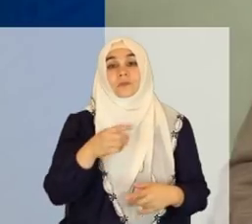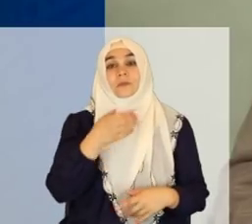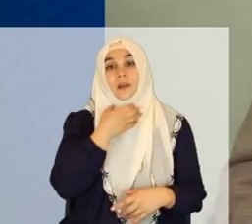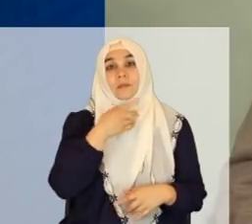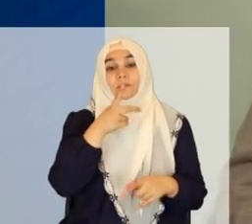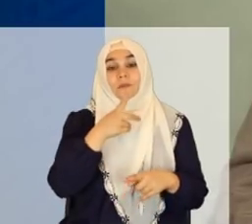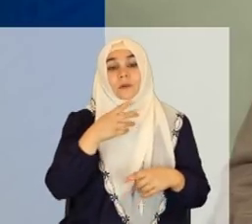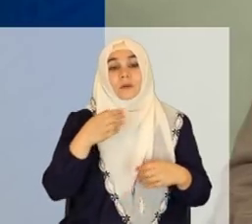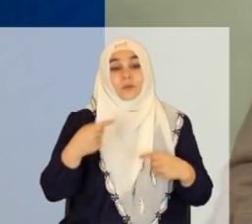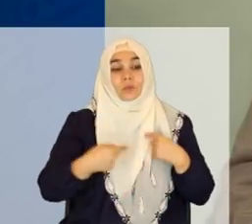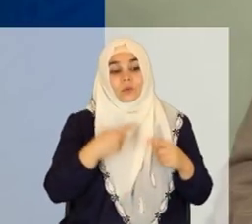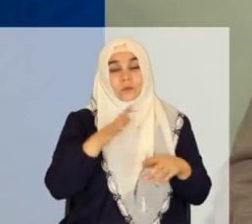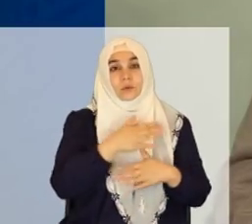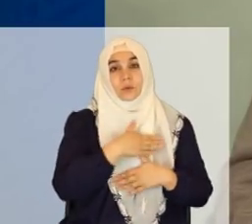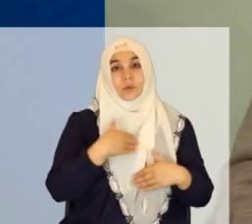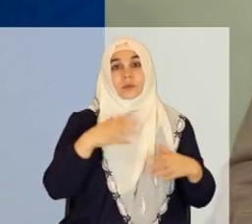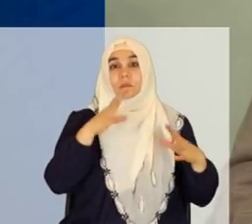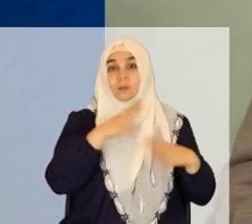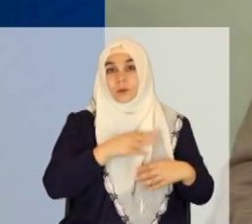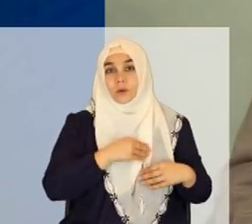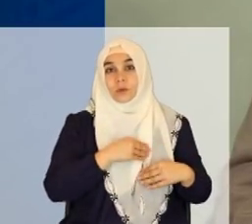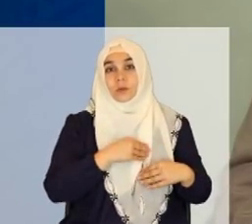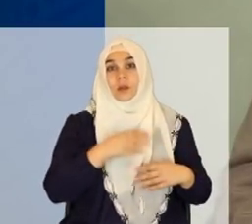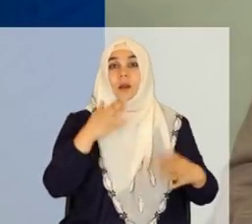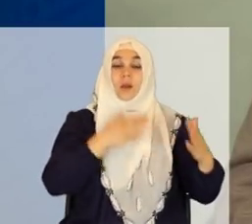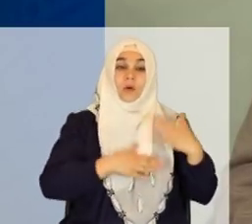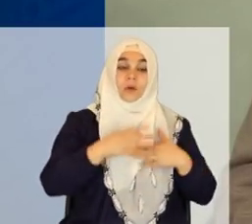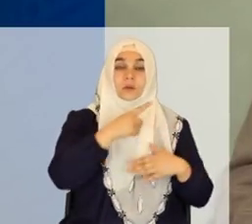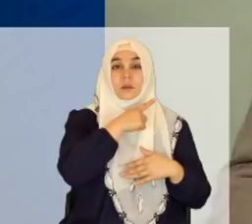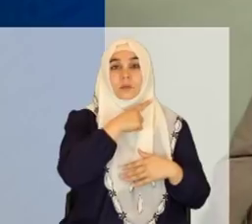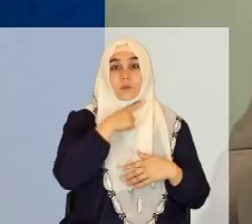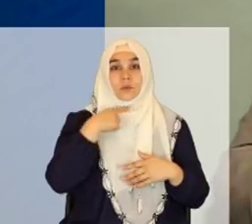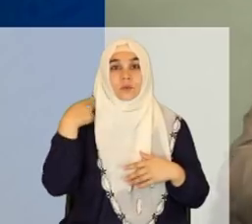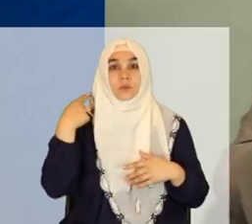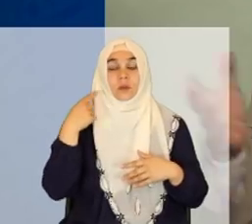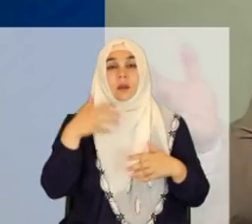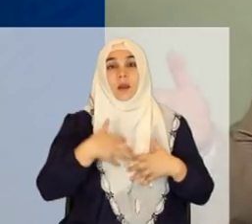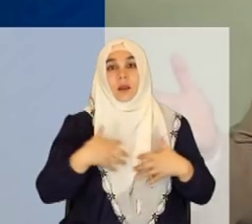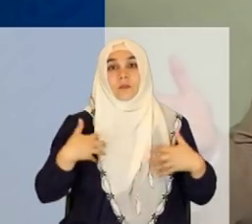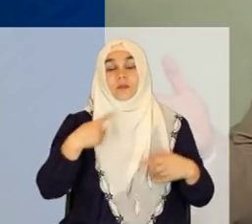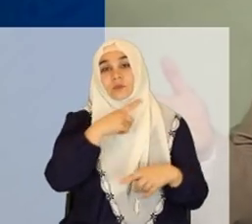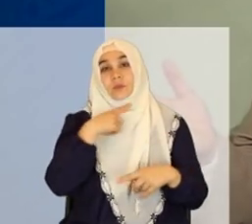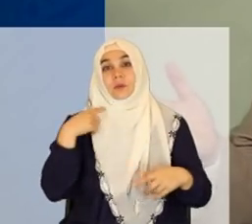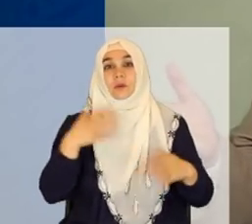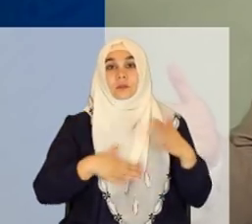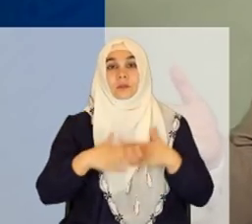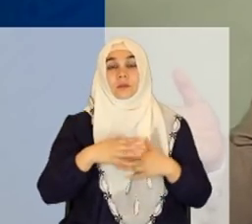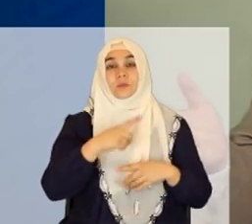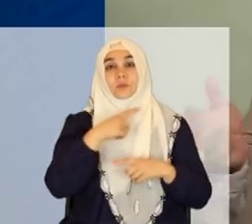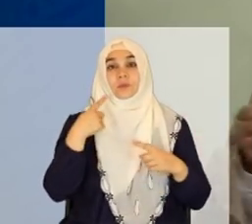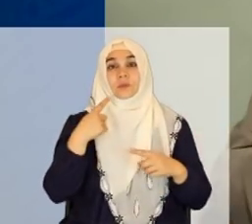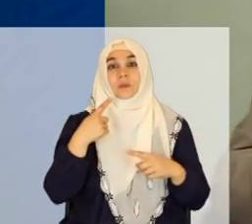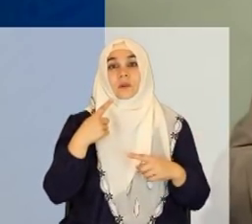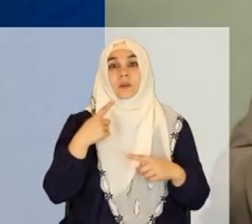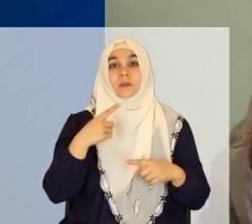topadi. Shu darajada. So'yganda rohatlantirib so'ygin, ya'ni hayvon rohatlanib so'yilsin.